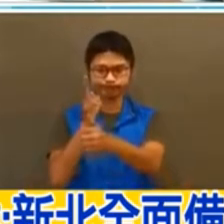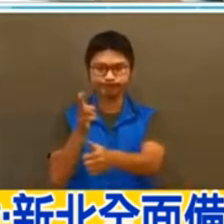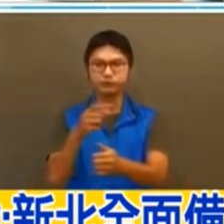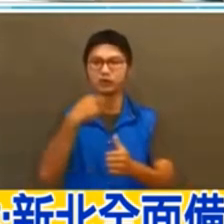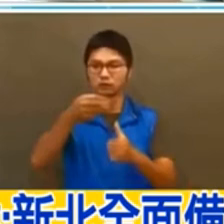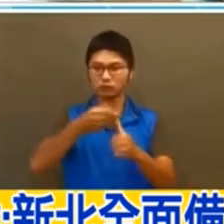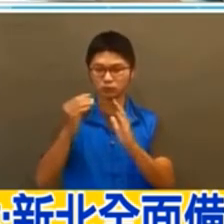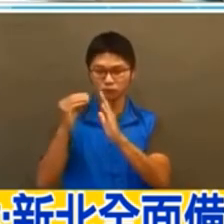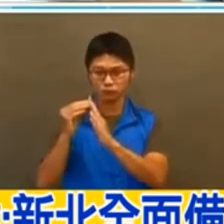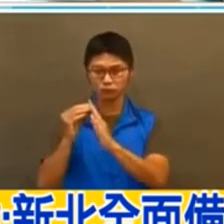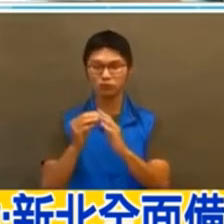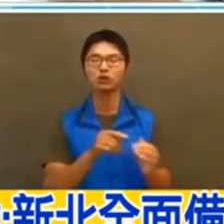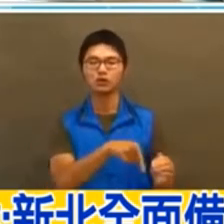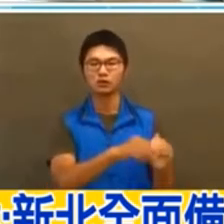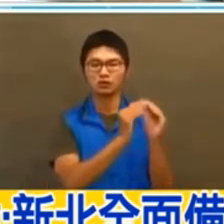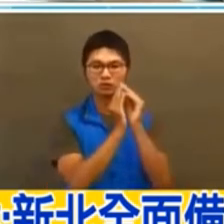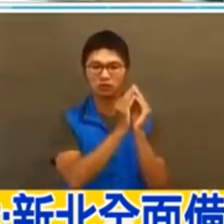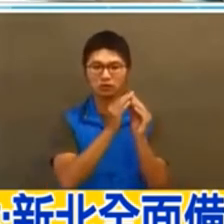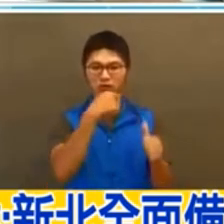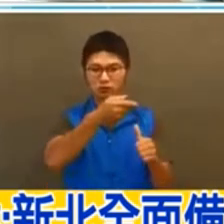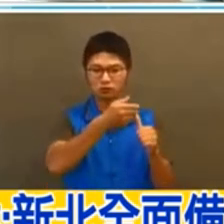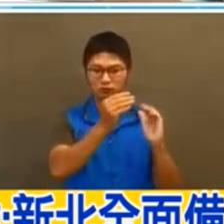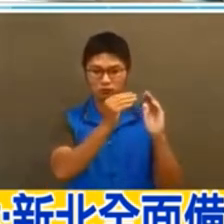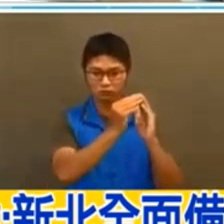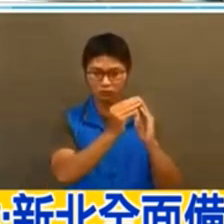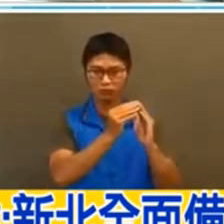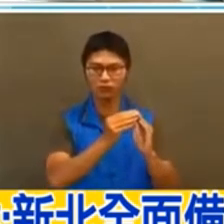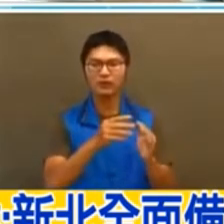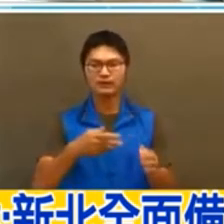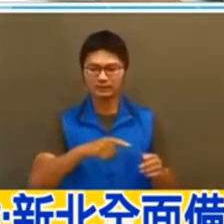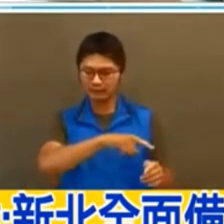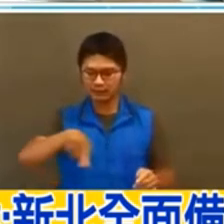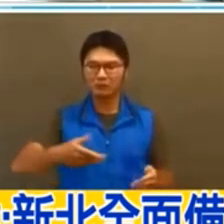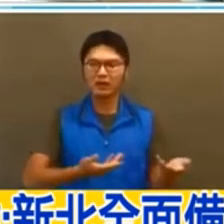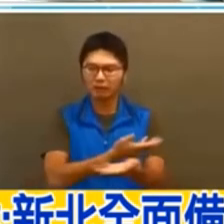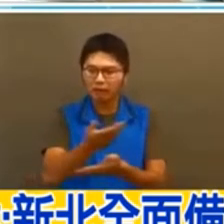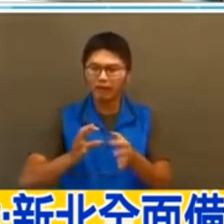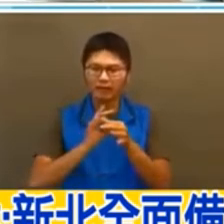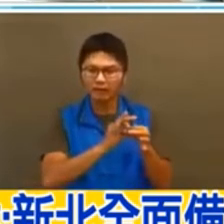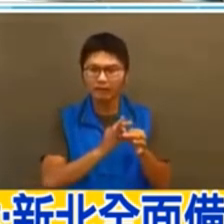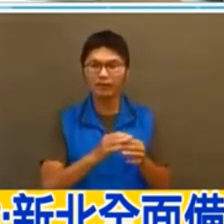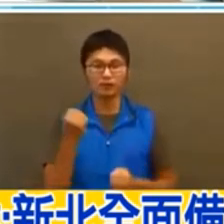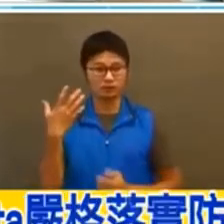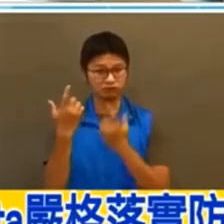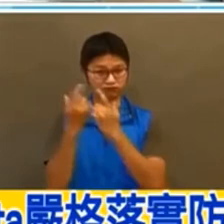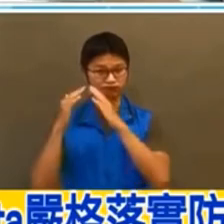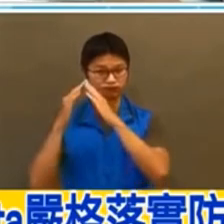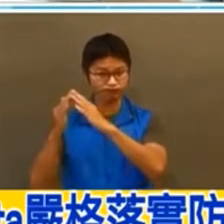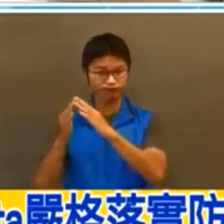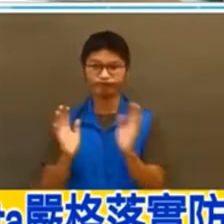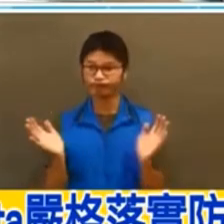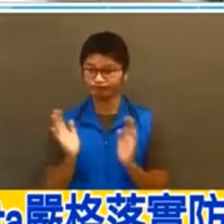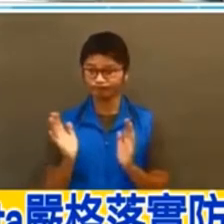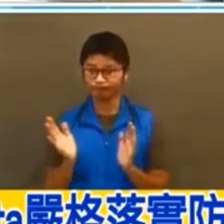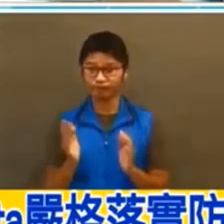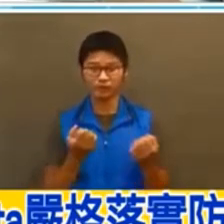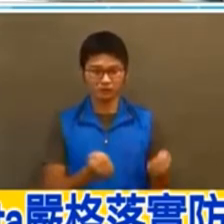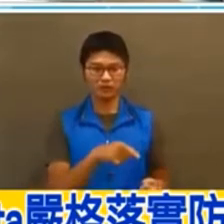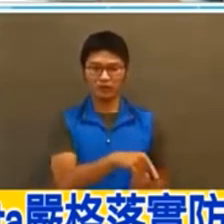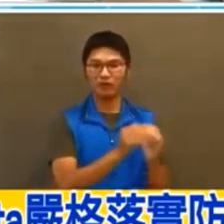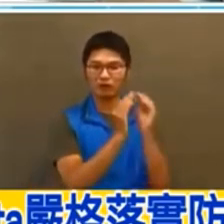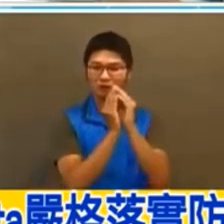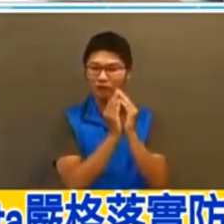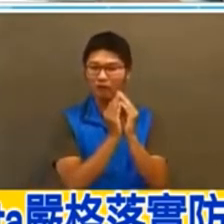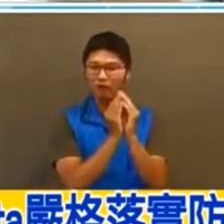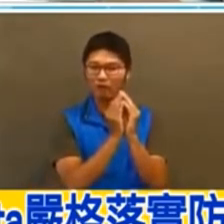跟桃园的教育局大家一起联系，有没有新北市的孩子们就读那